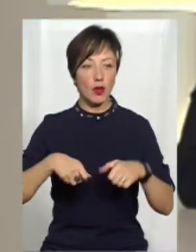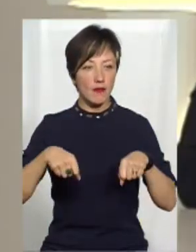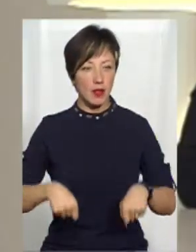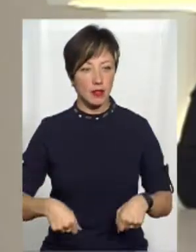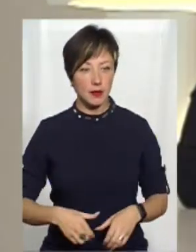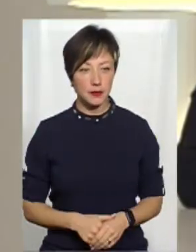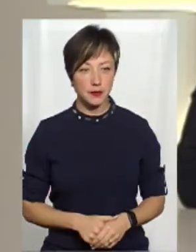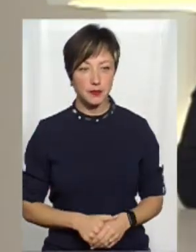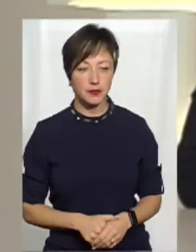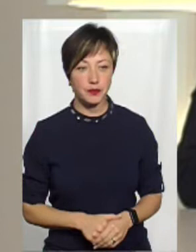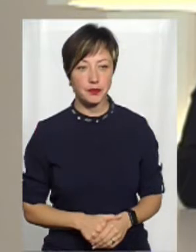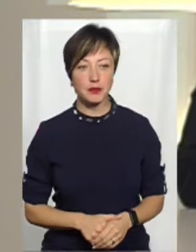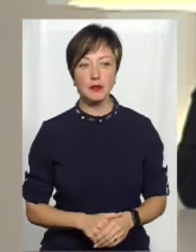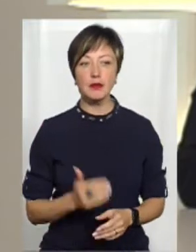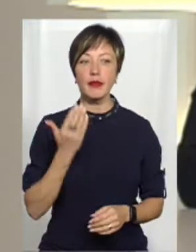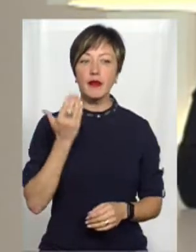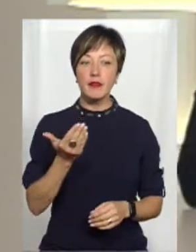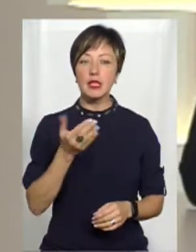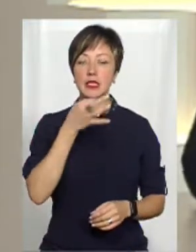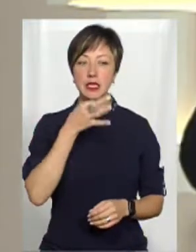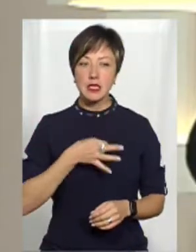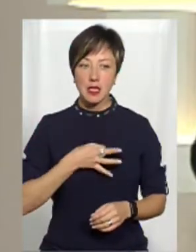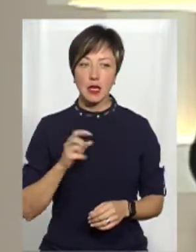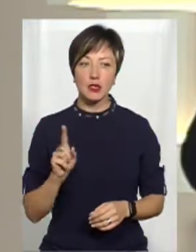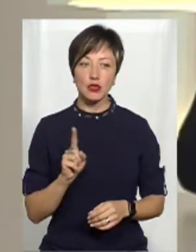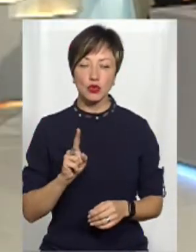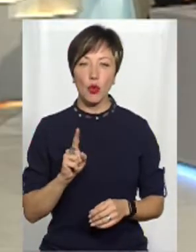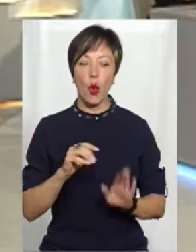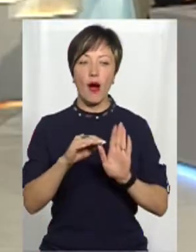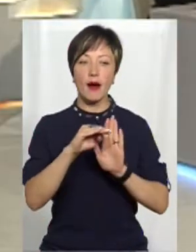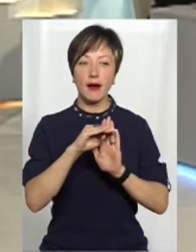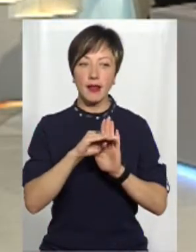влади. Ви сказали, що